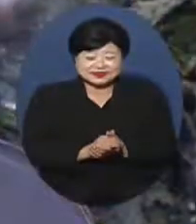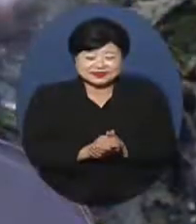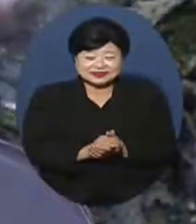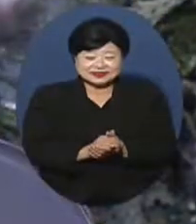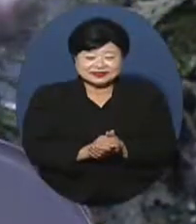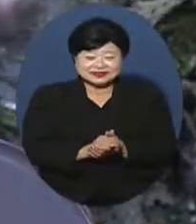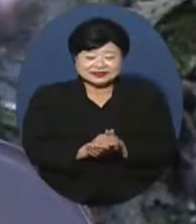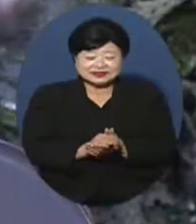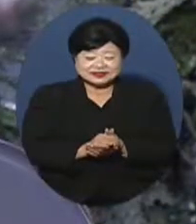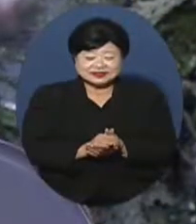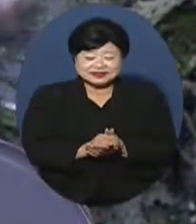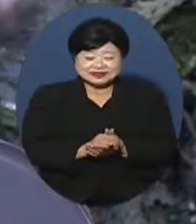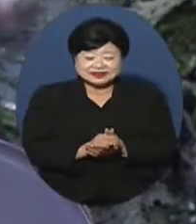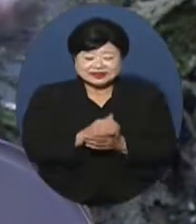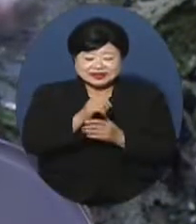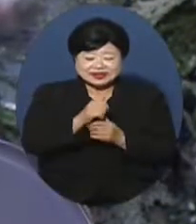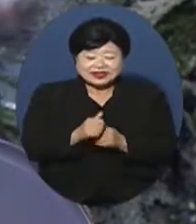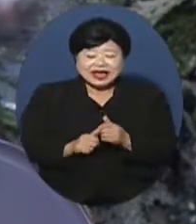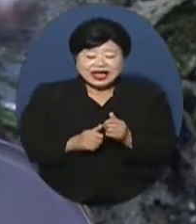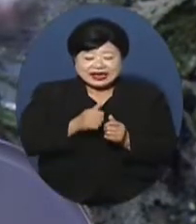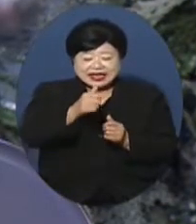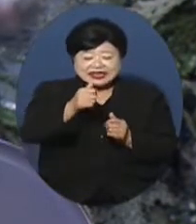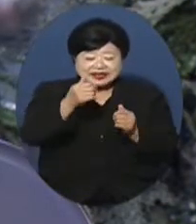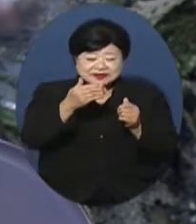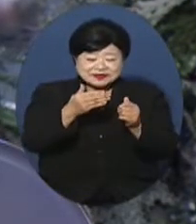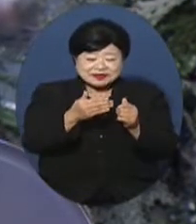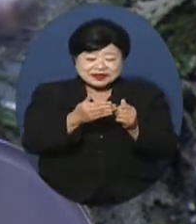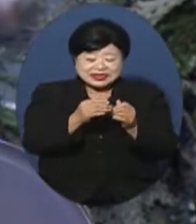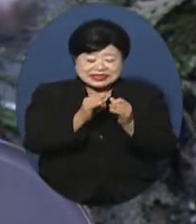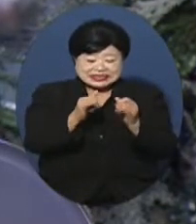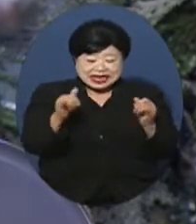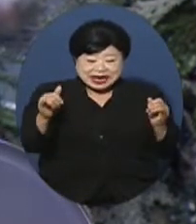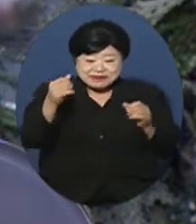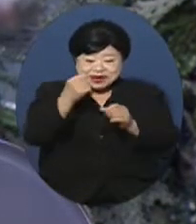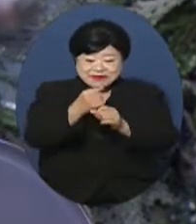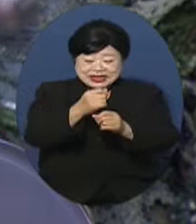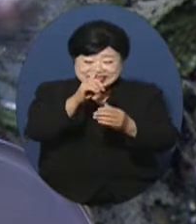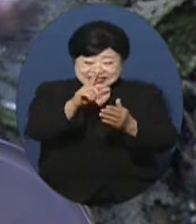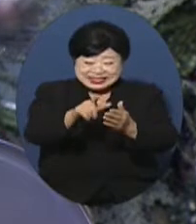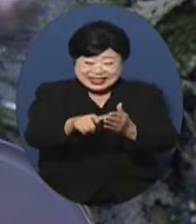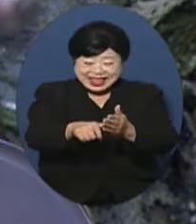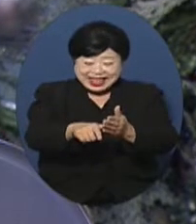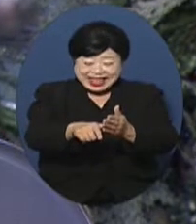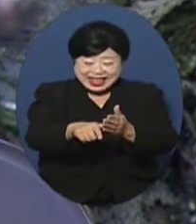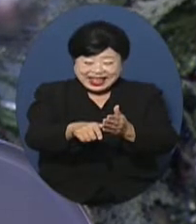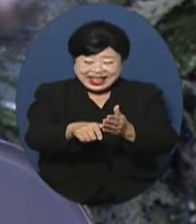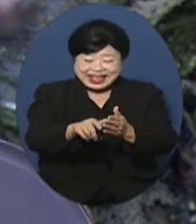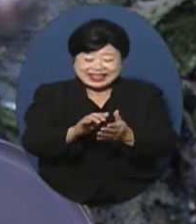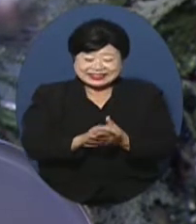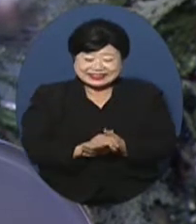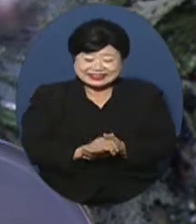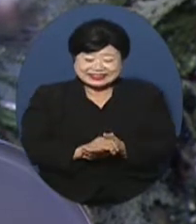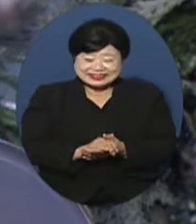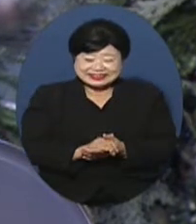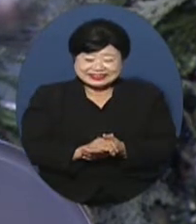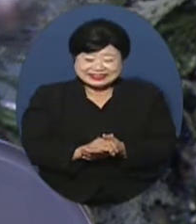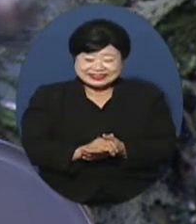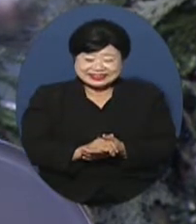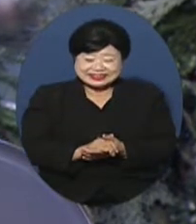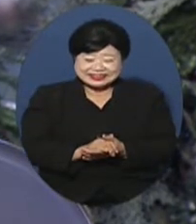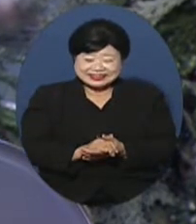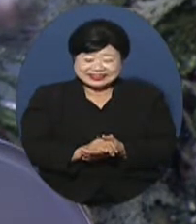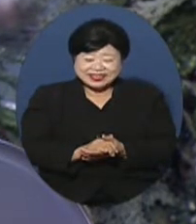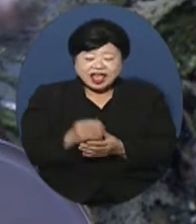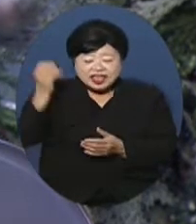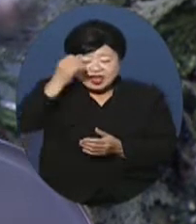하나님이 레슨 인간을 만드실 때 예 예 여행과 총화